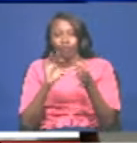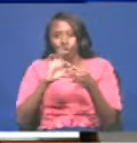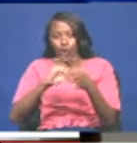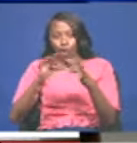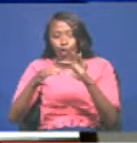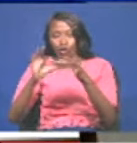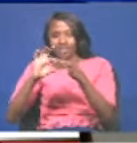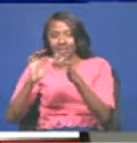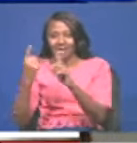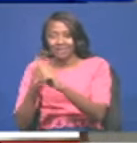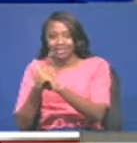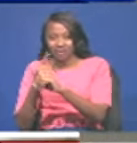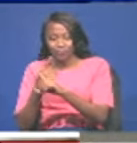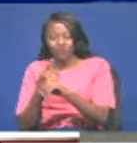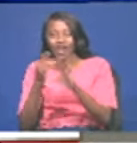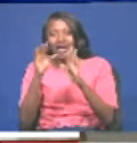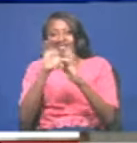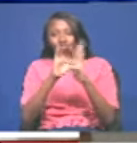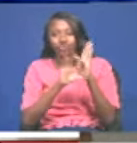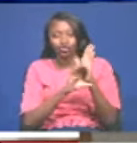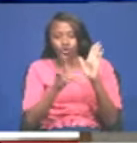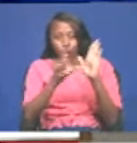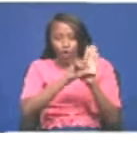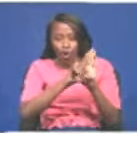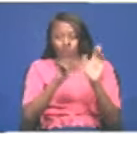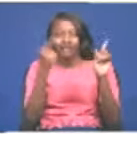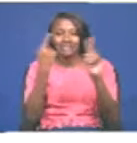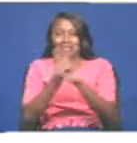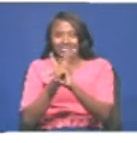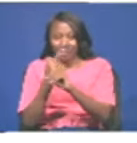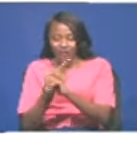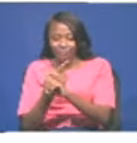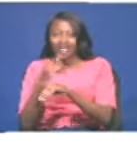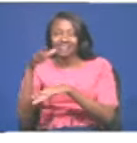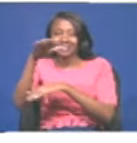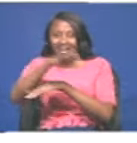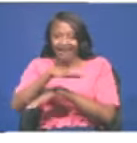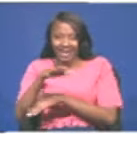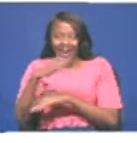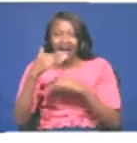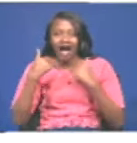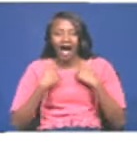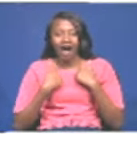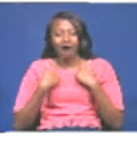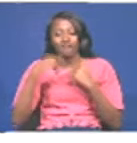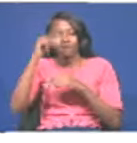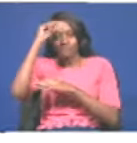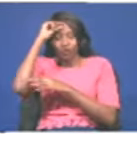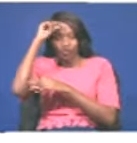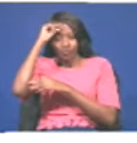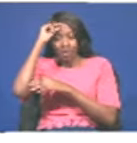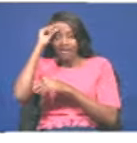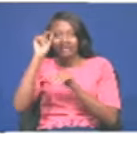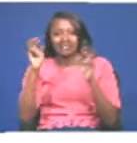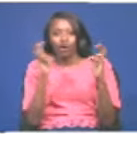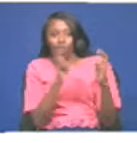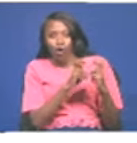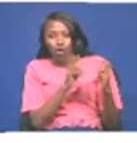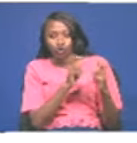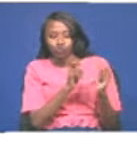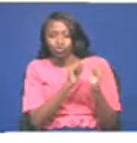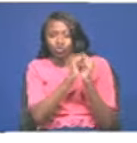sheria ya serikali ya kitaifa katika wizara zote na idara zote za serikali, kwa kushauriana ili kuwasilisha